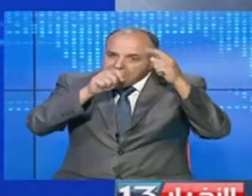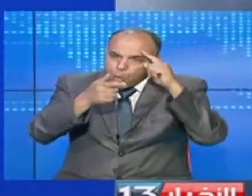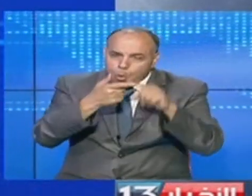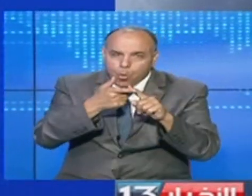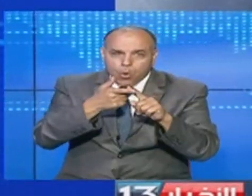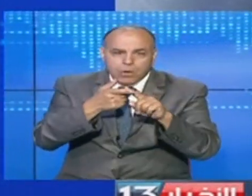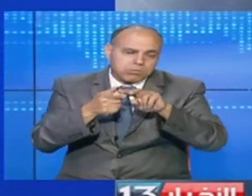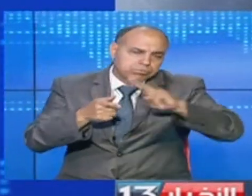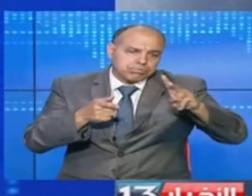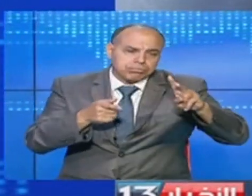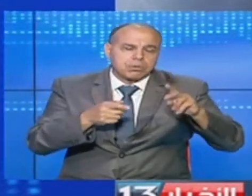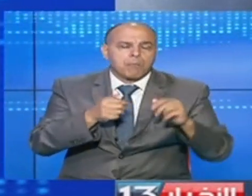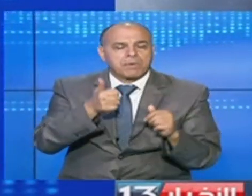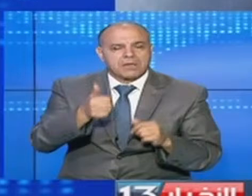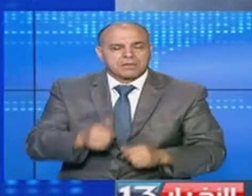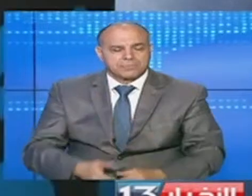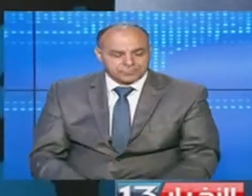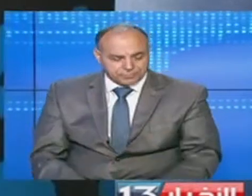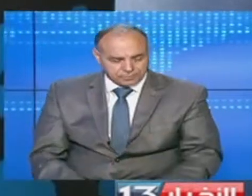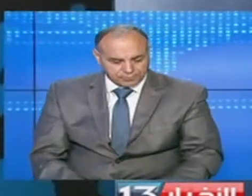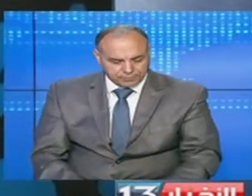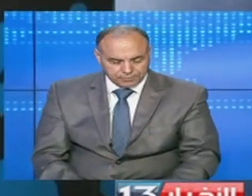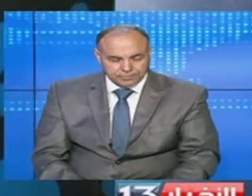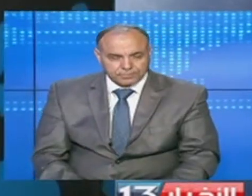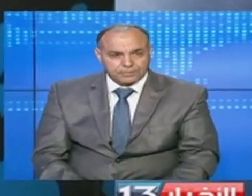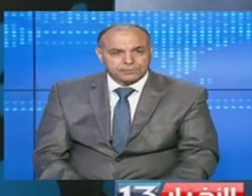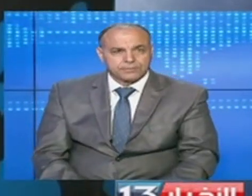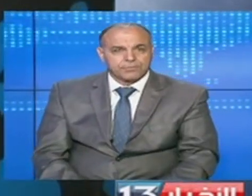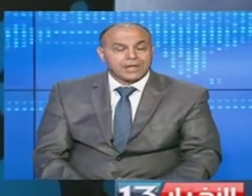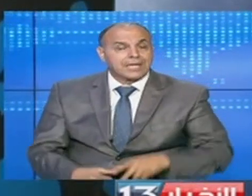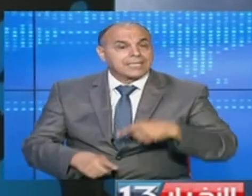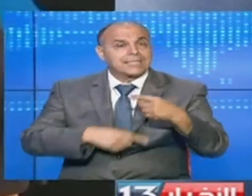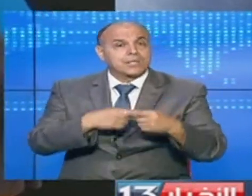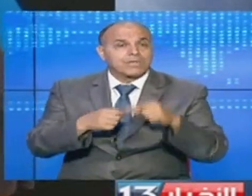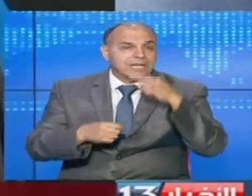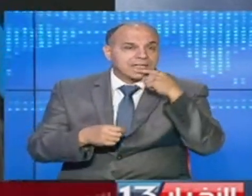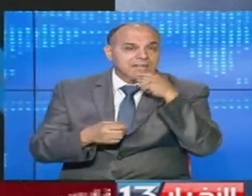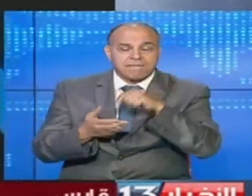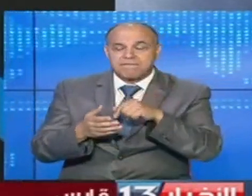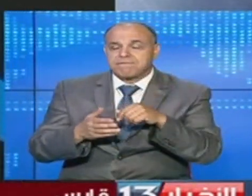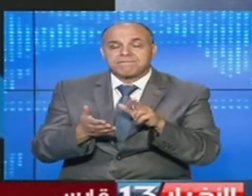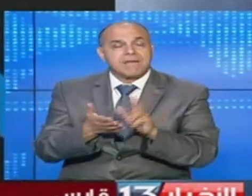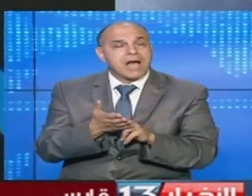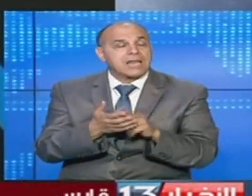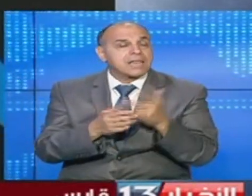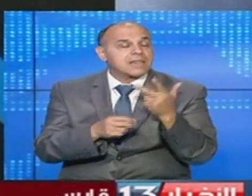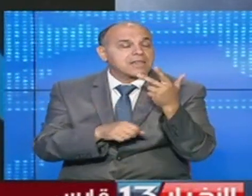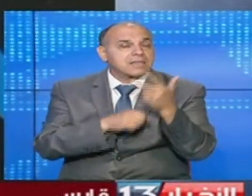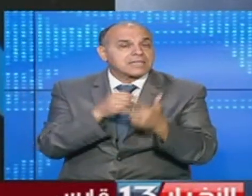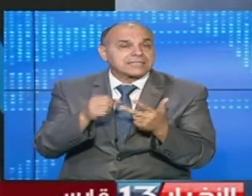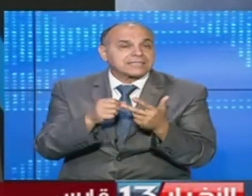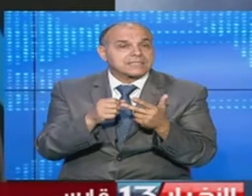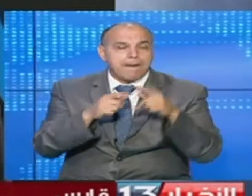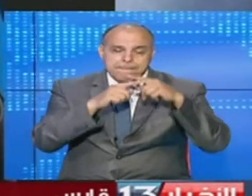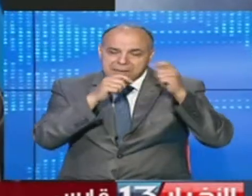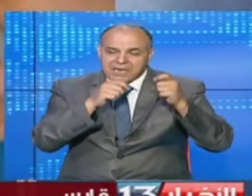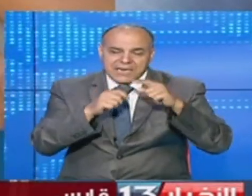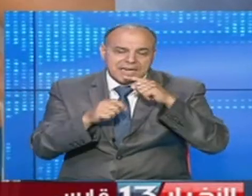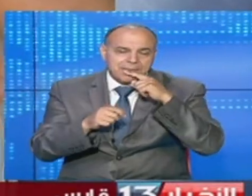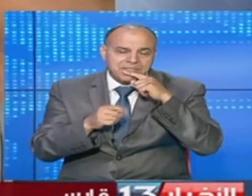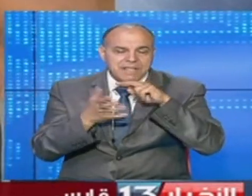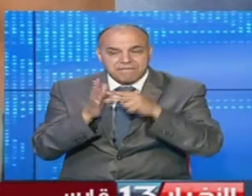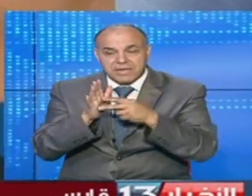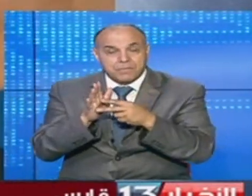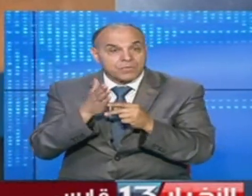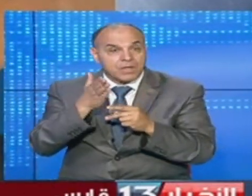وتنوع من ضمنها تتواصل فعاليات الدوره الثالثه لمهرجان غياب الصيني ما